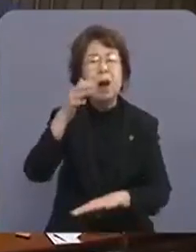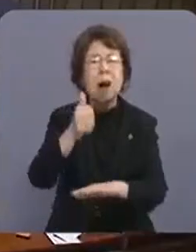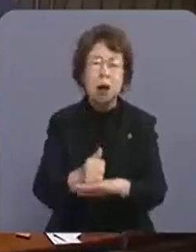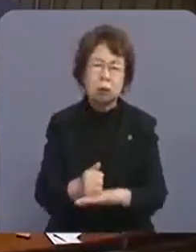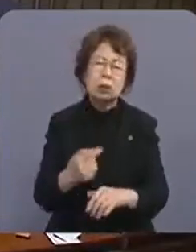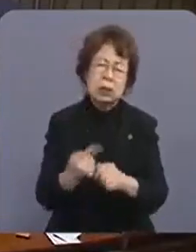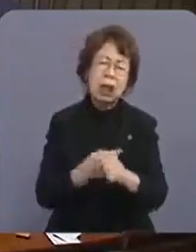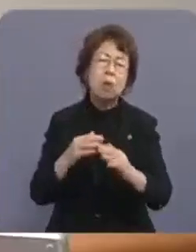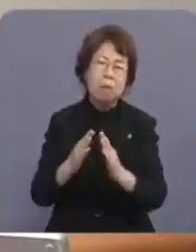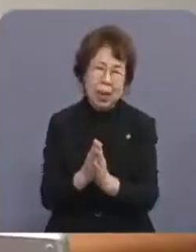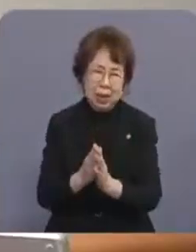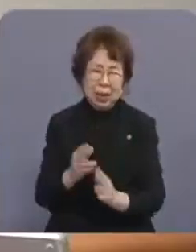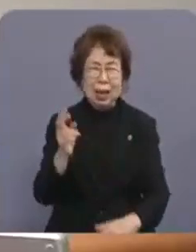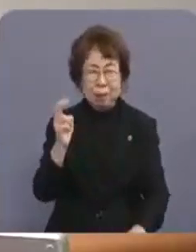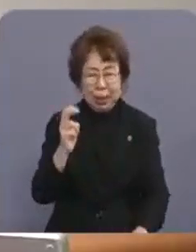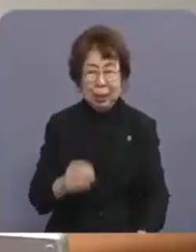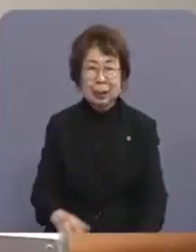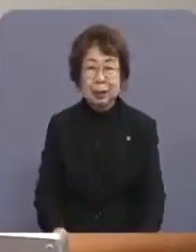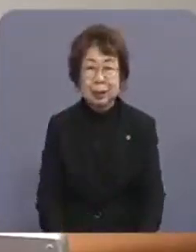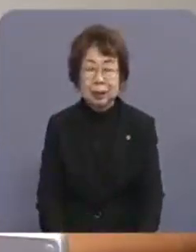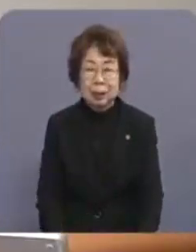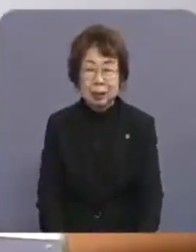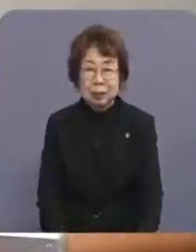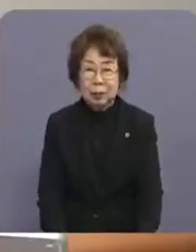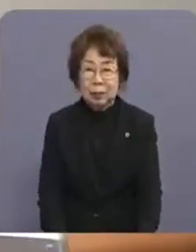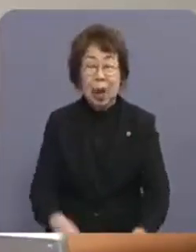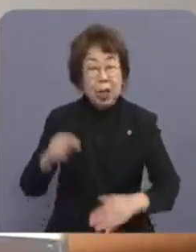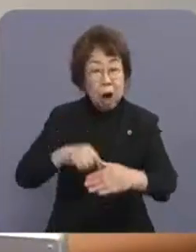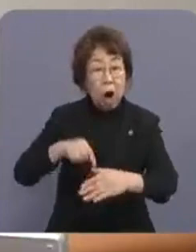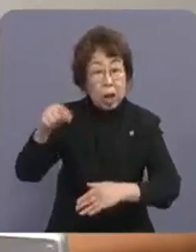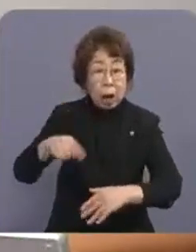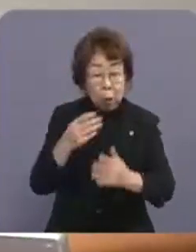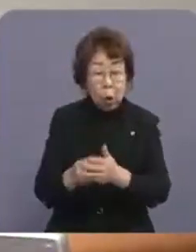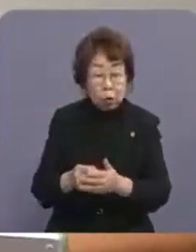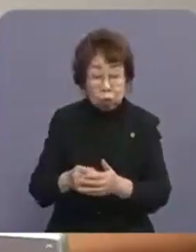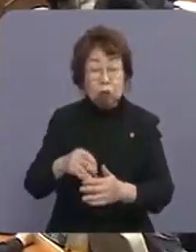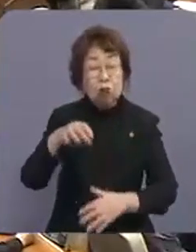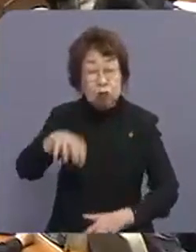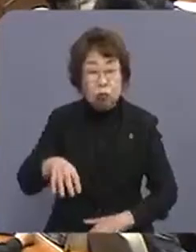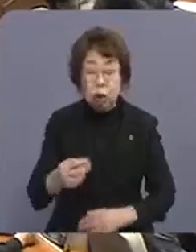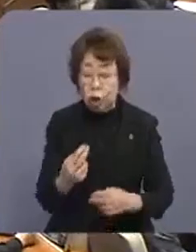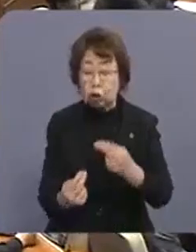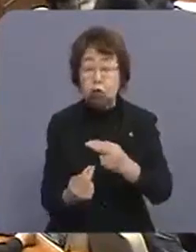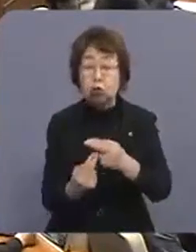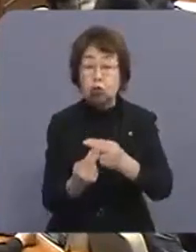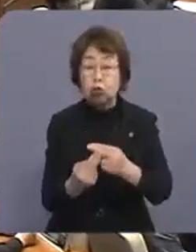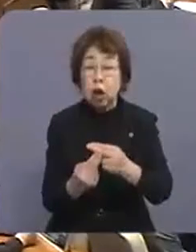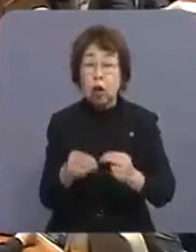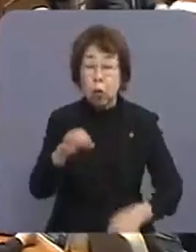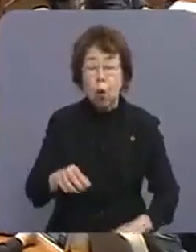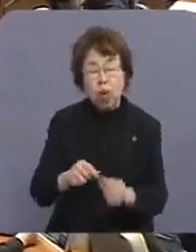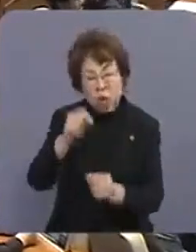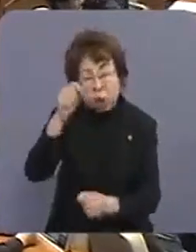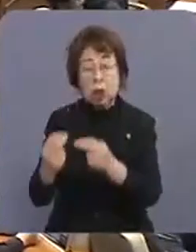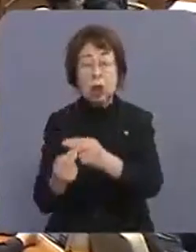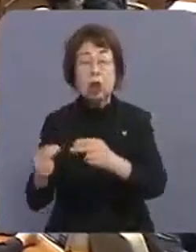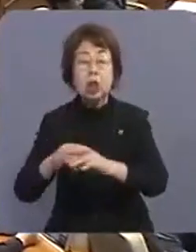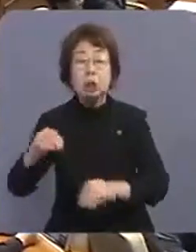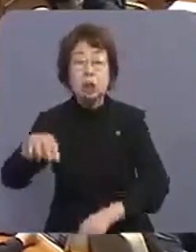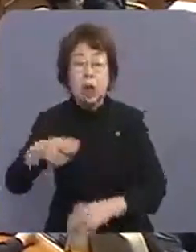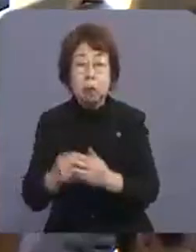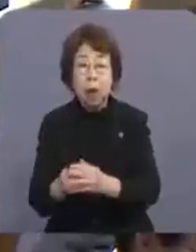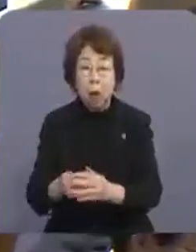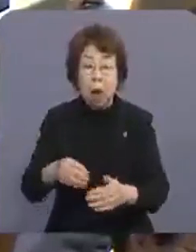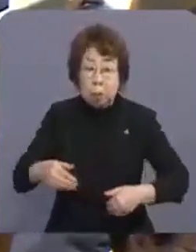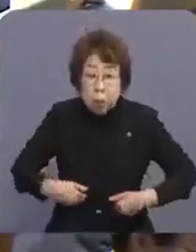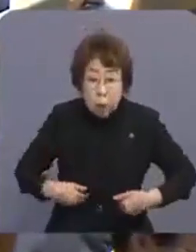자동 폐기될 수밖에 없는 상황입니다네 여야 모두 사용 해결률 중간 시설 마련 과 연구 처분장 건립 등에 대한